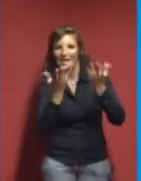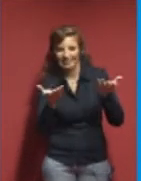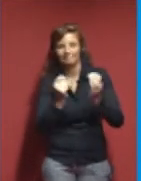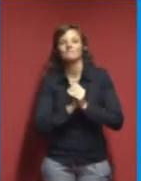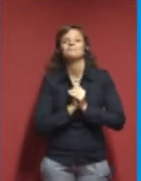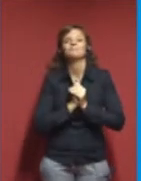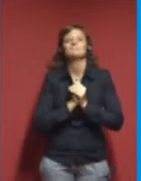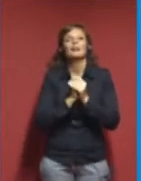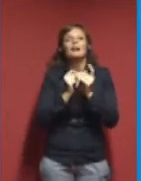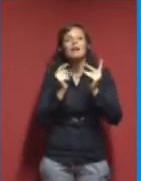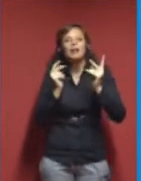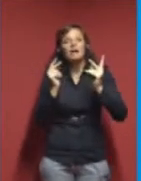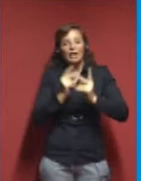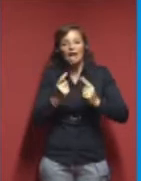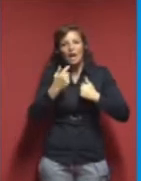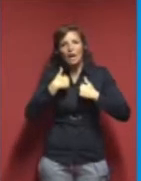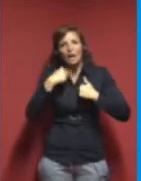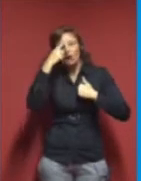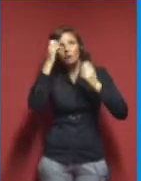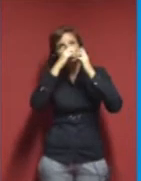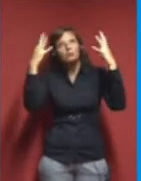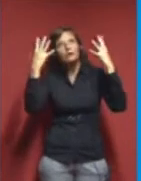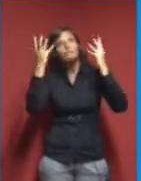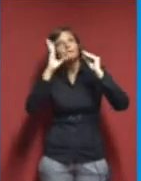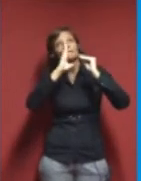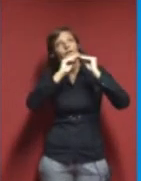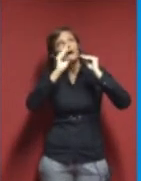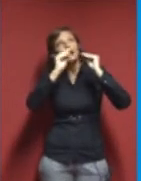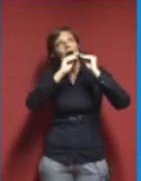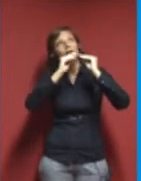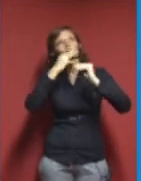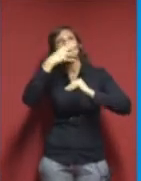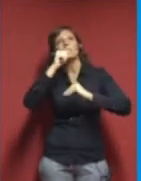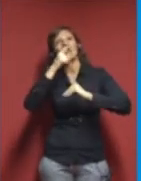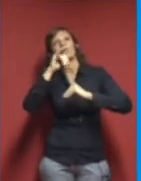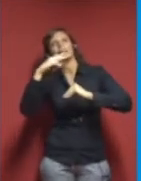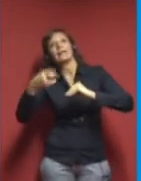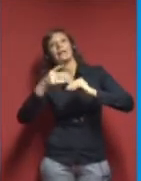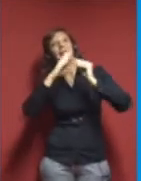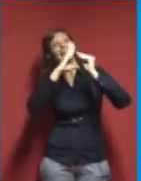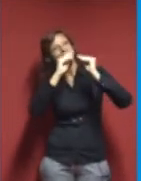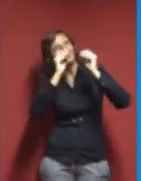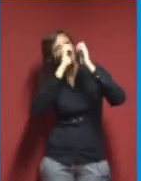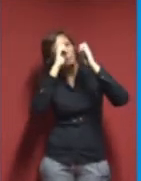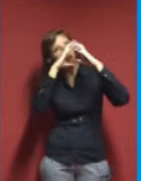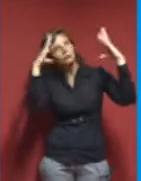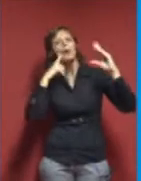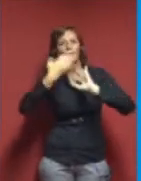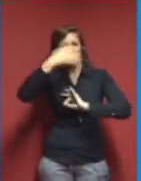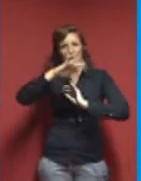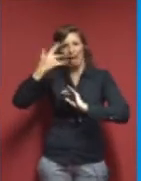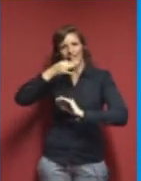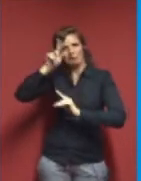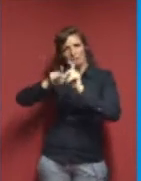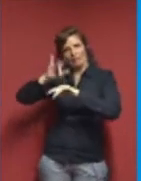Io considero davvero il fare, il making, come i precedenti